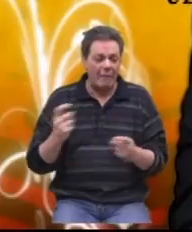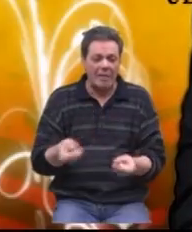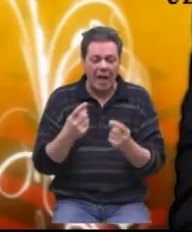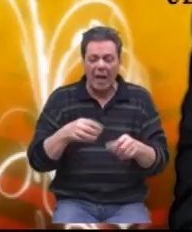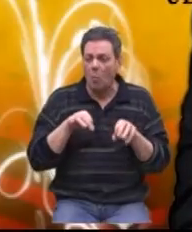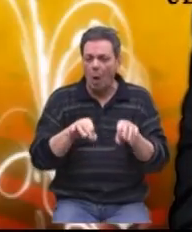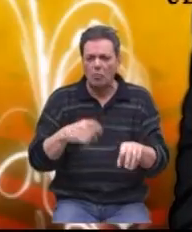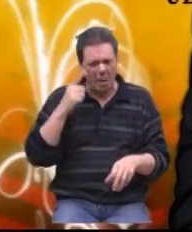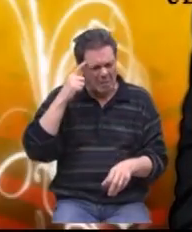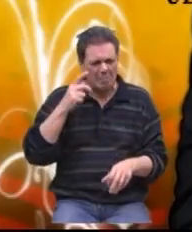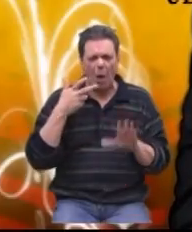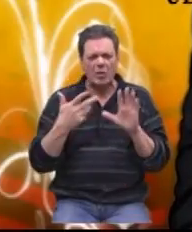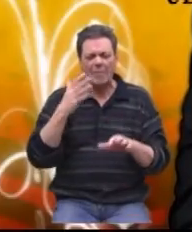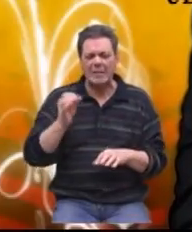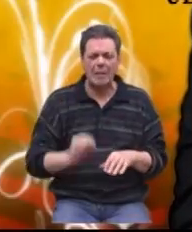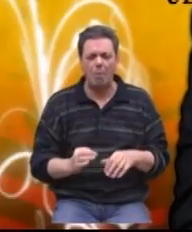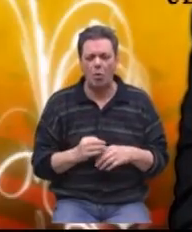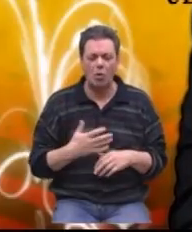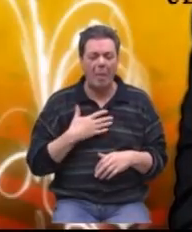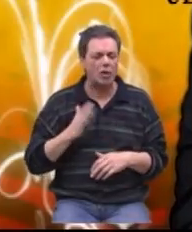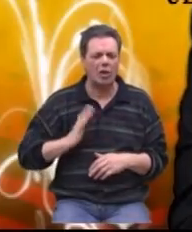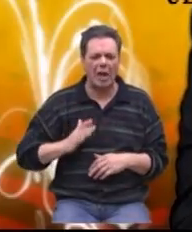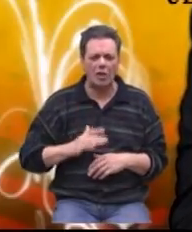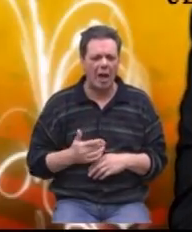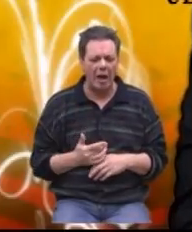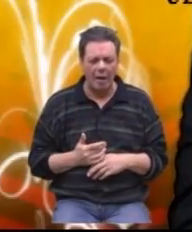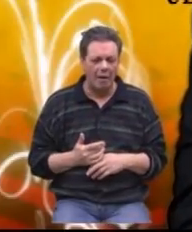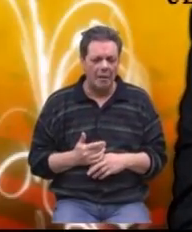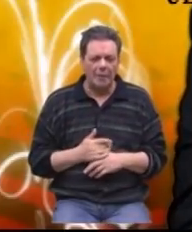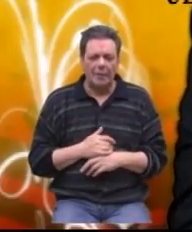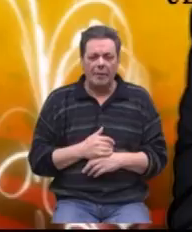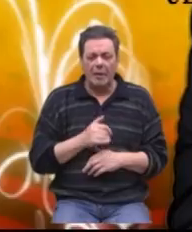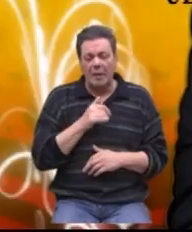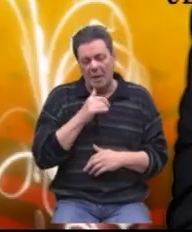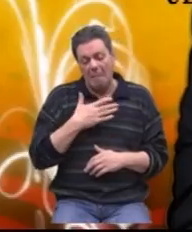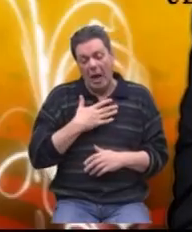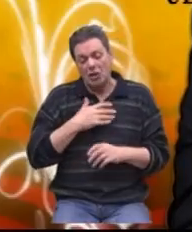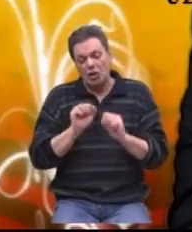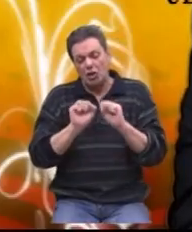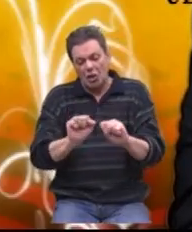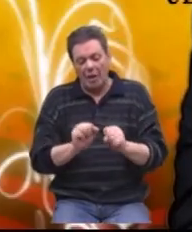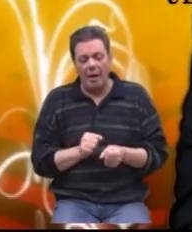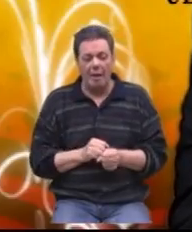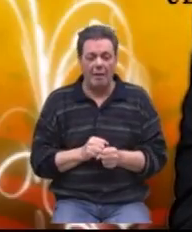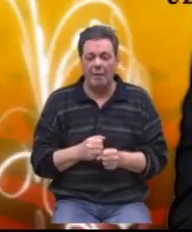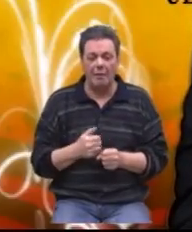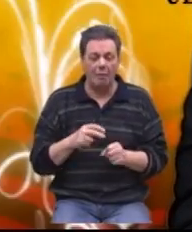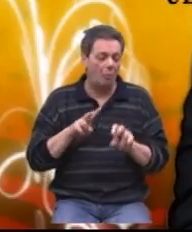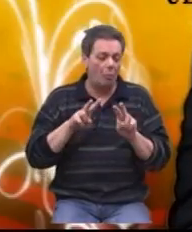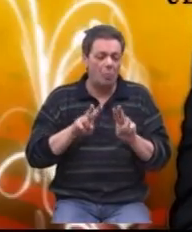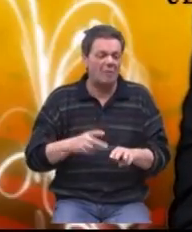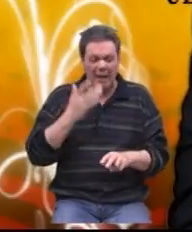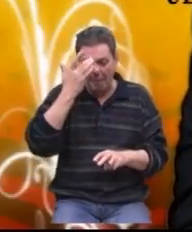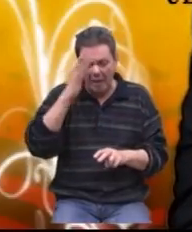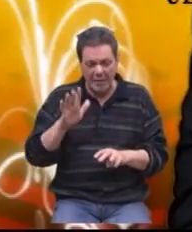ulici, ja vjerujem da 80%, ako ne i više, naših građana, potencijalnih štićenika, štićenice naših povjerenstva za nas ne bi